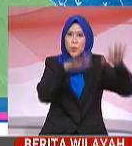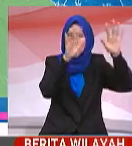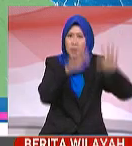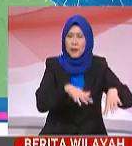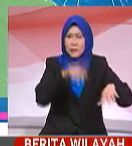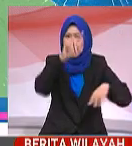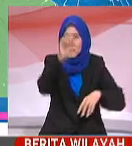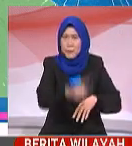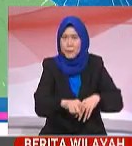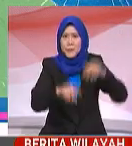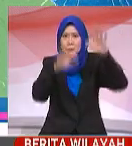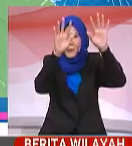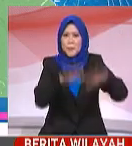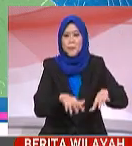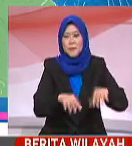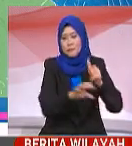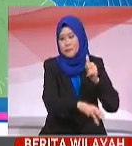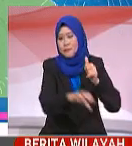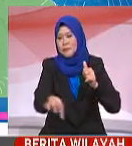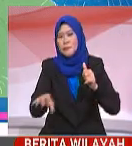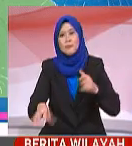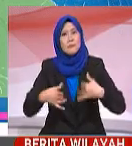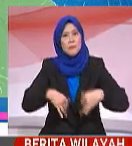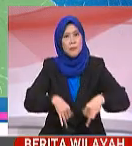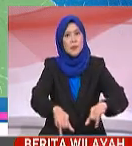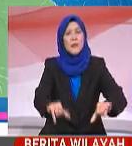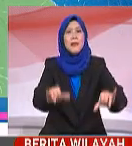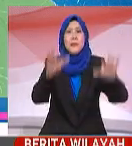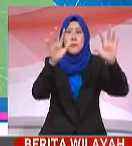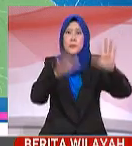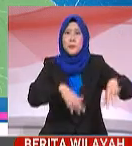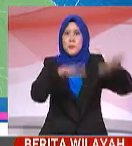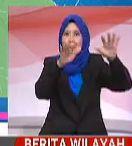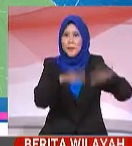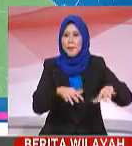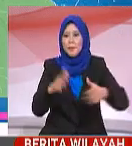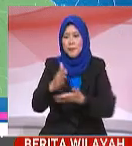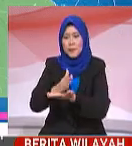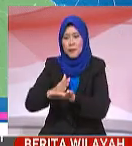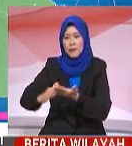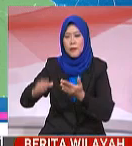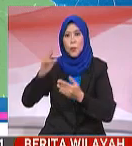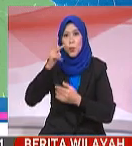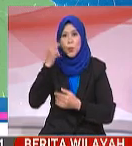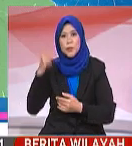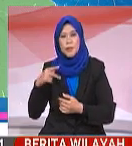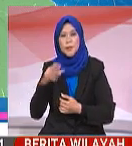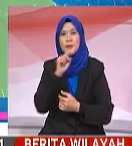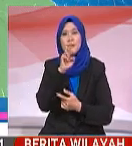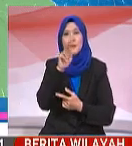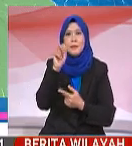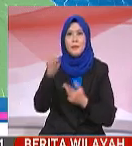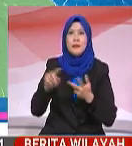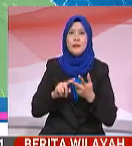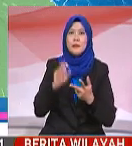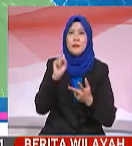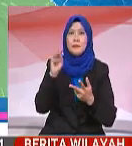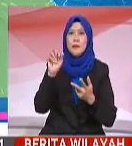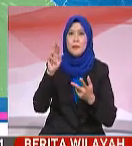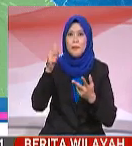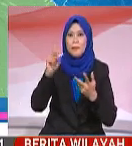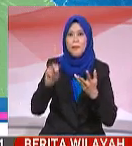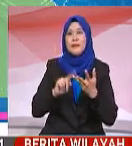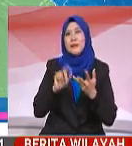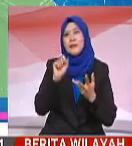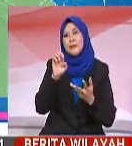beserta ribut petir di satu dua tempat kini masih lagi sedang berlaku melibatkan bahagian Kuching, Serian, Samarahan, Seri Aman,